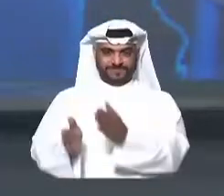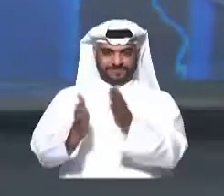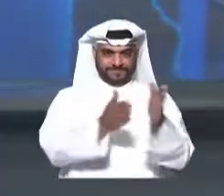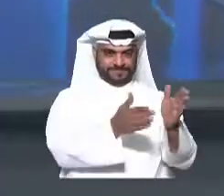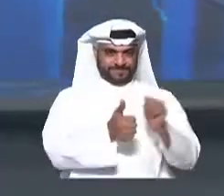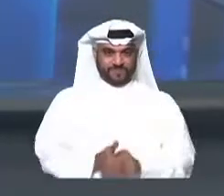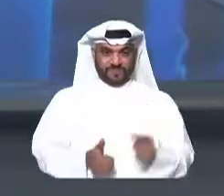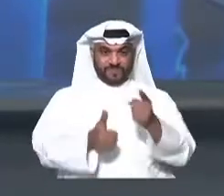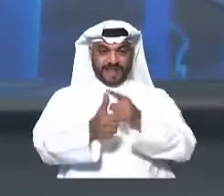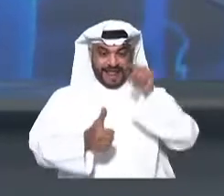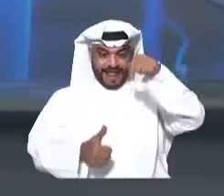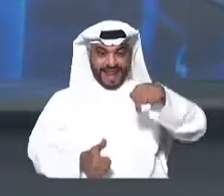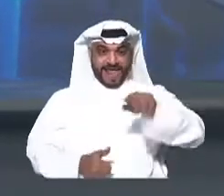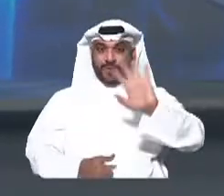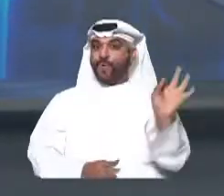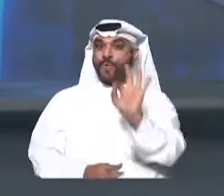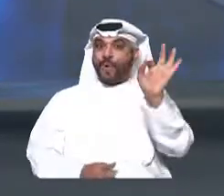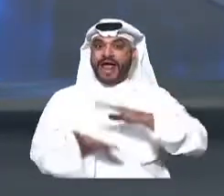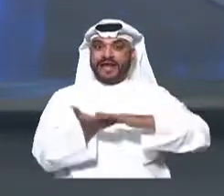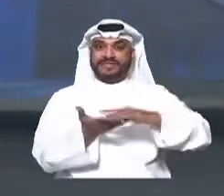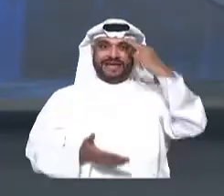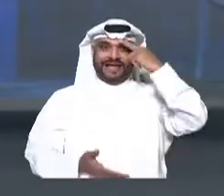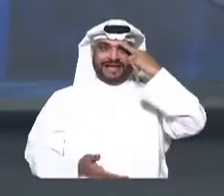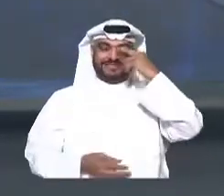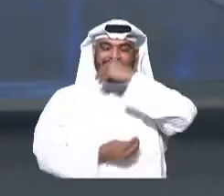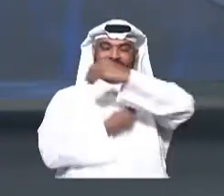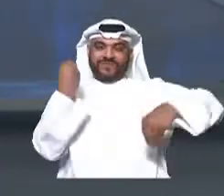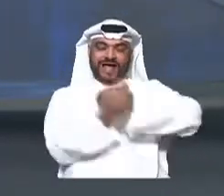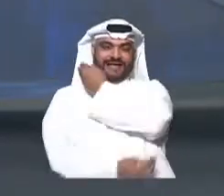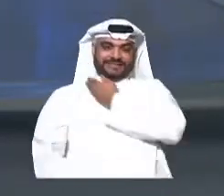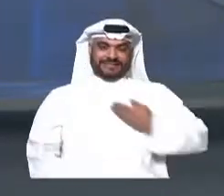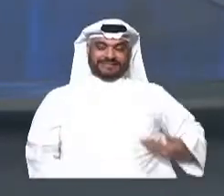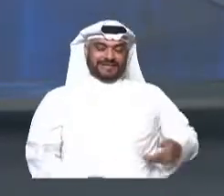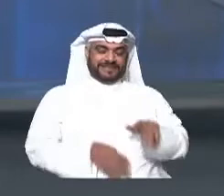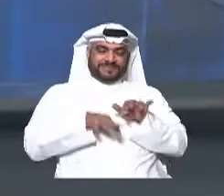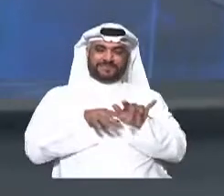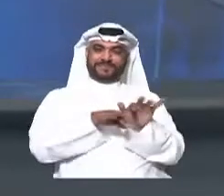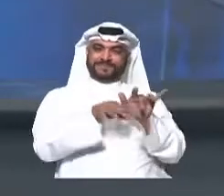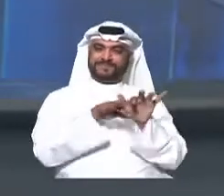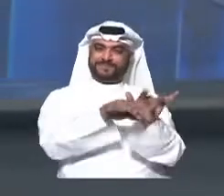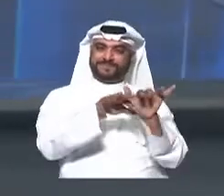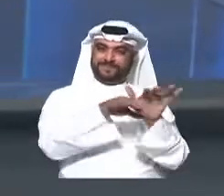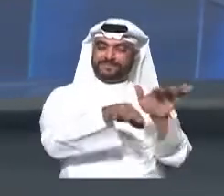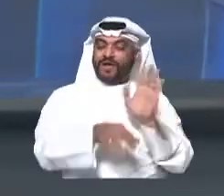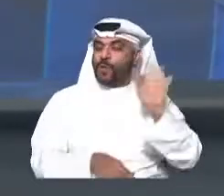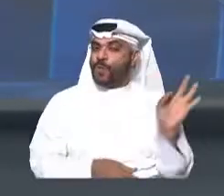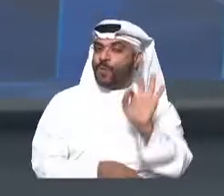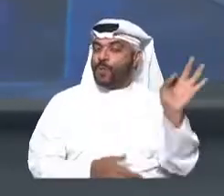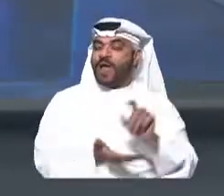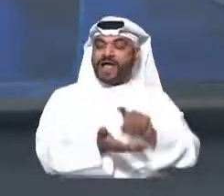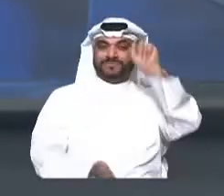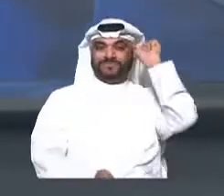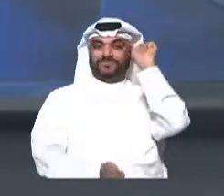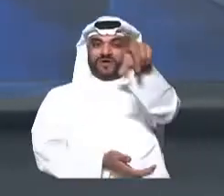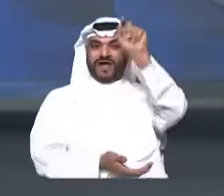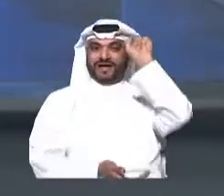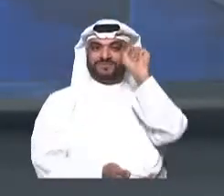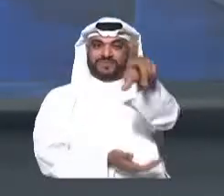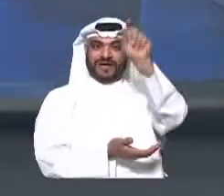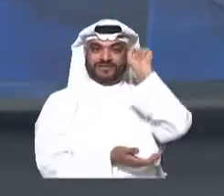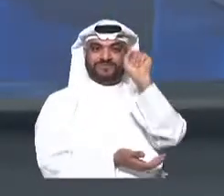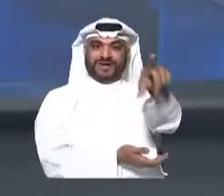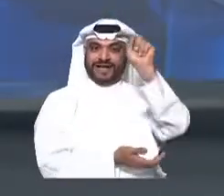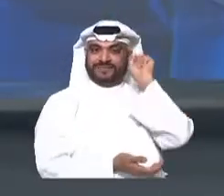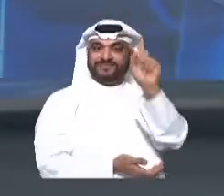بدأ حجاج بيت الله الحرام فجر اليوم السبت أول أيام عيد الأضحى المبارك بالتوجه من مزدلفة إلى